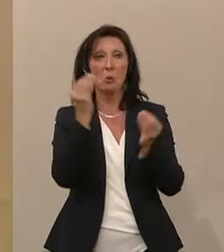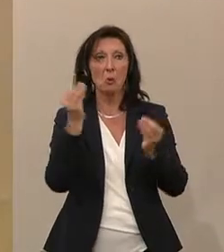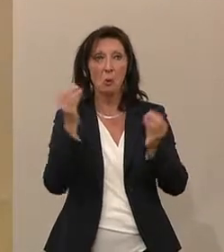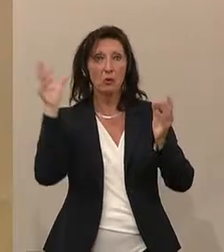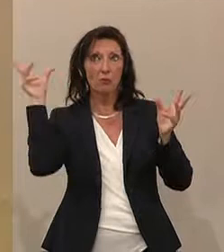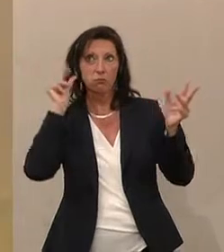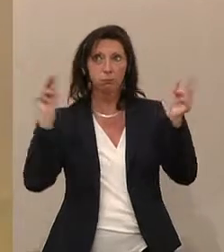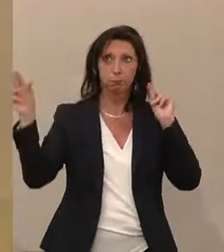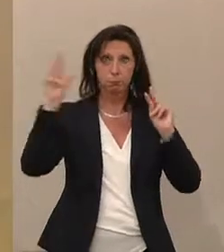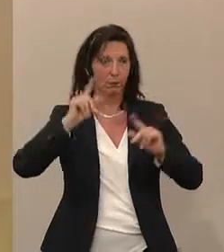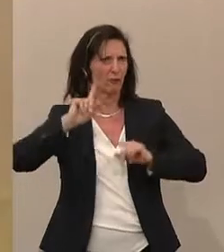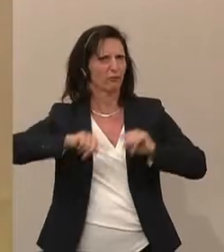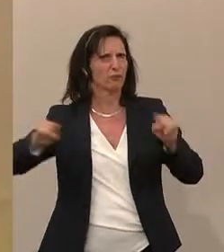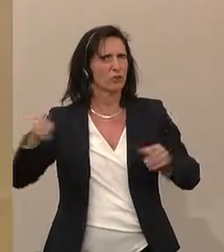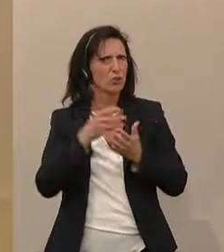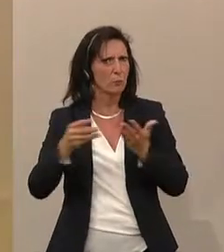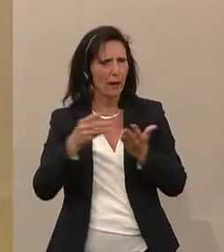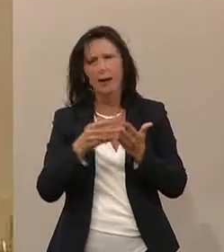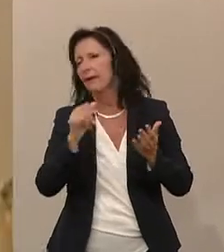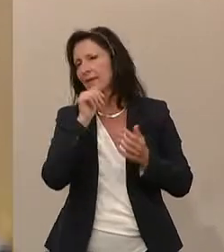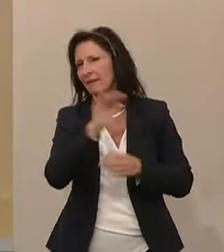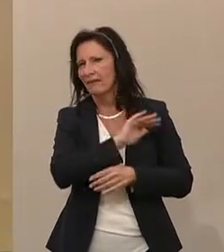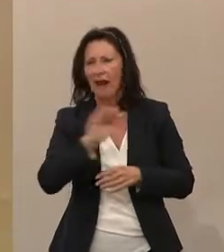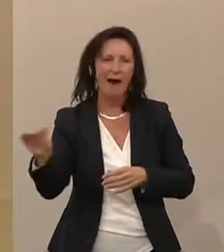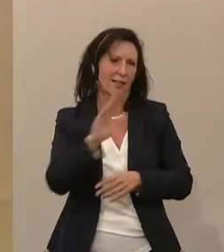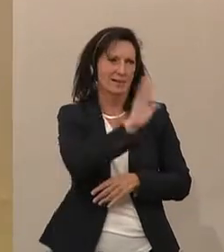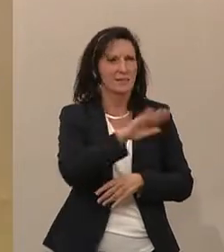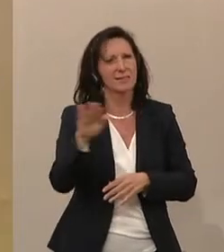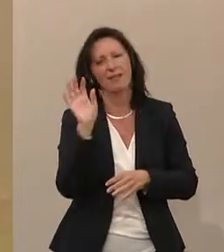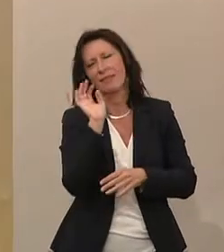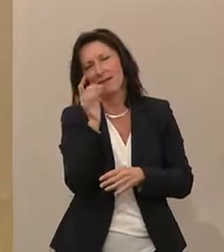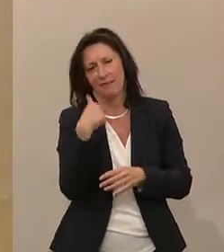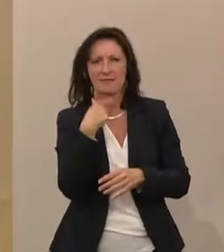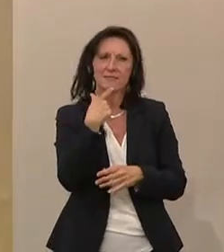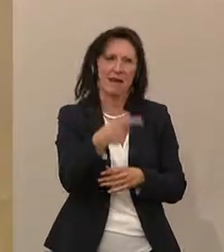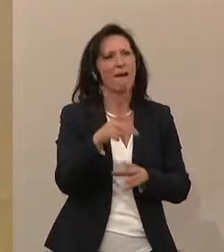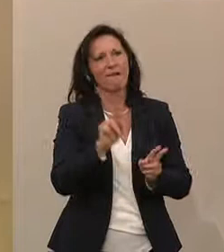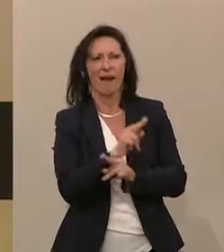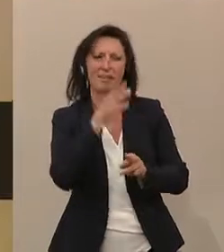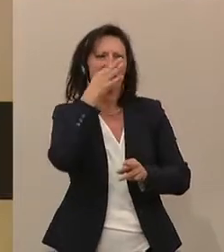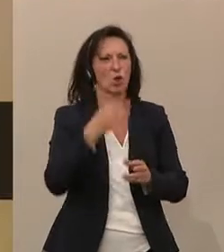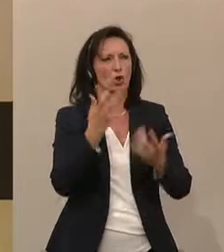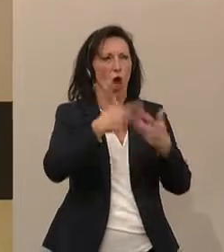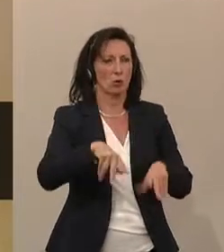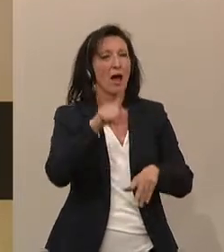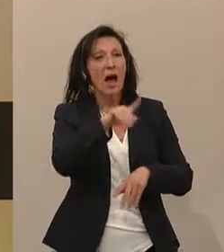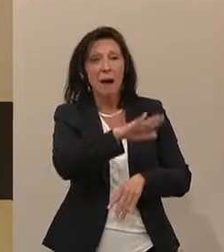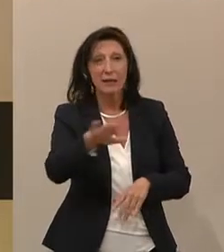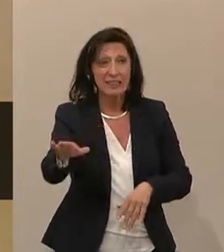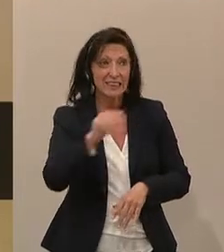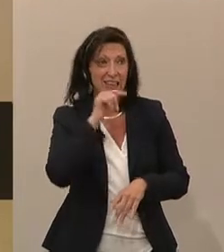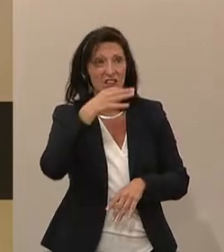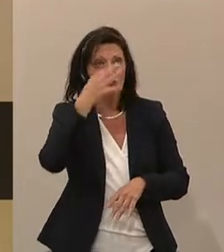Und natürlich, ich unterstelle jetzt nicht allen Kindern mit nicht deutscher Muttersprache, dass sie nicht Deutsch können, aber sie haben es heute schwerer und sie haben